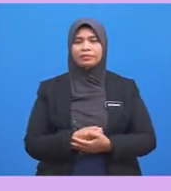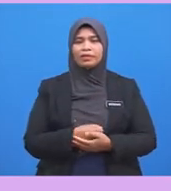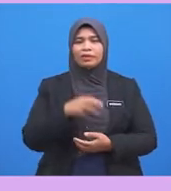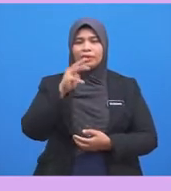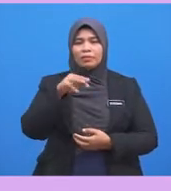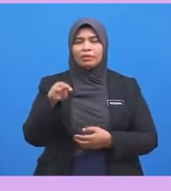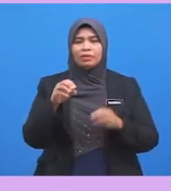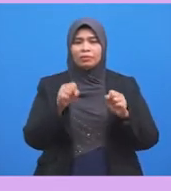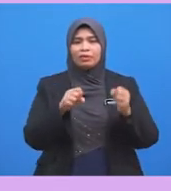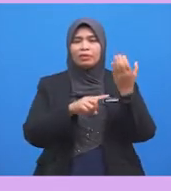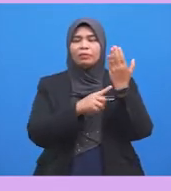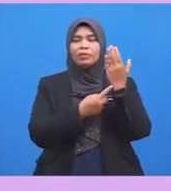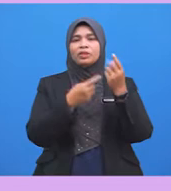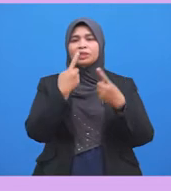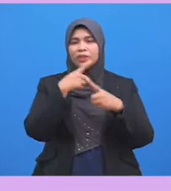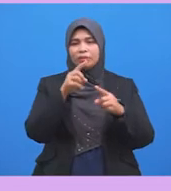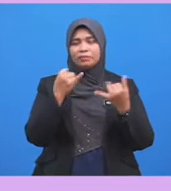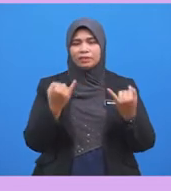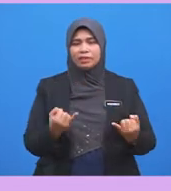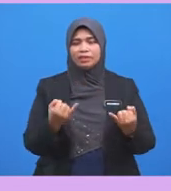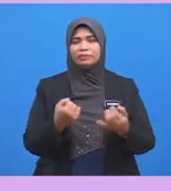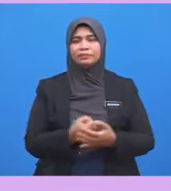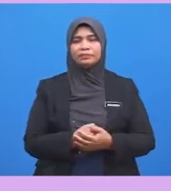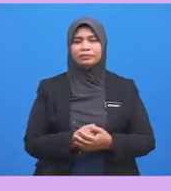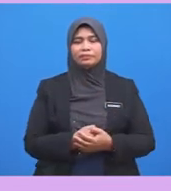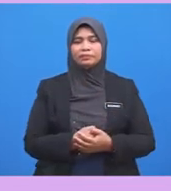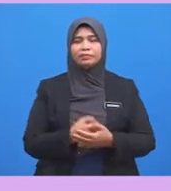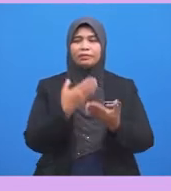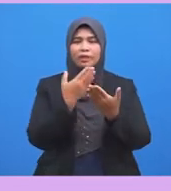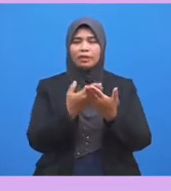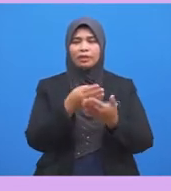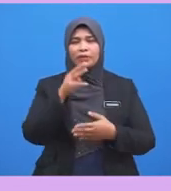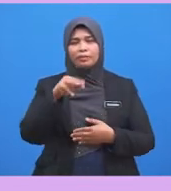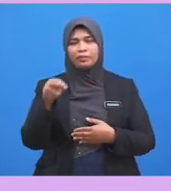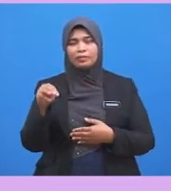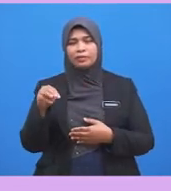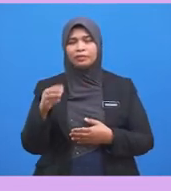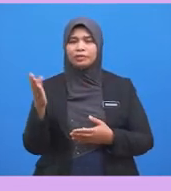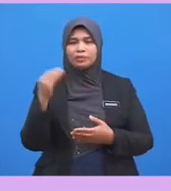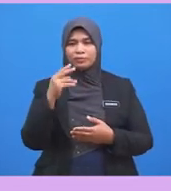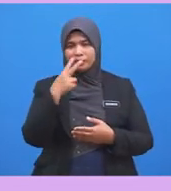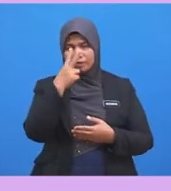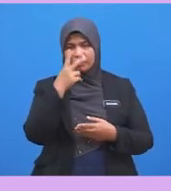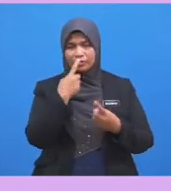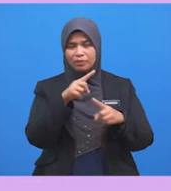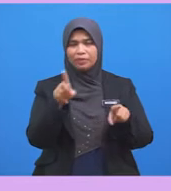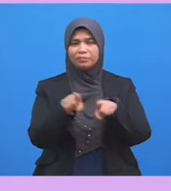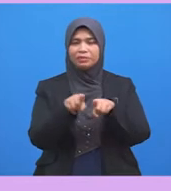Murid-murid boleh mula menjawab sekarang. Baik, murid-murid, jom semak jawapan